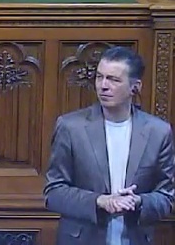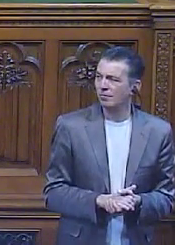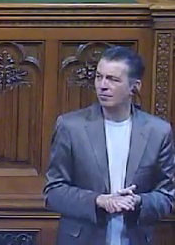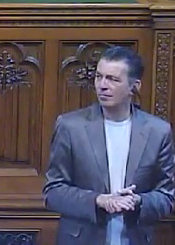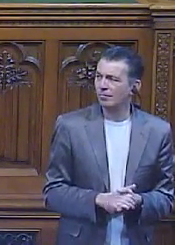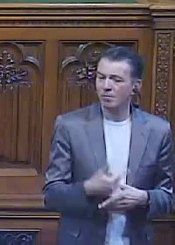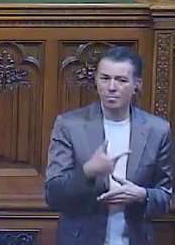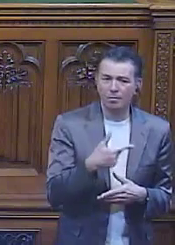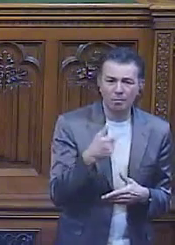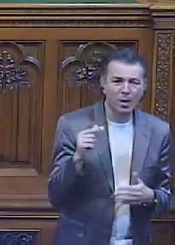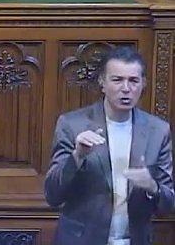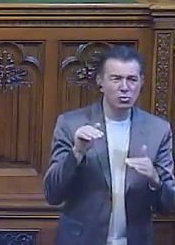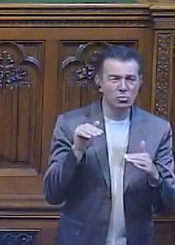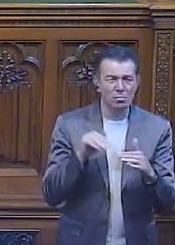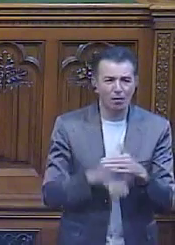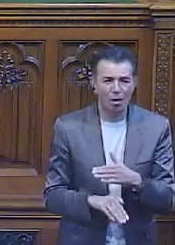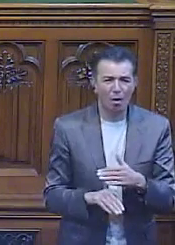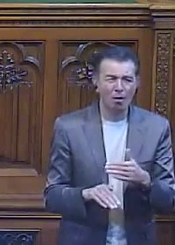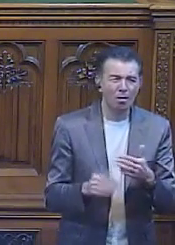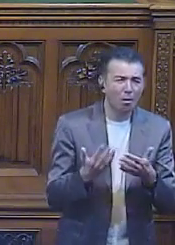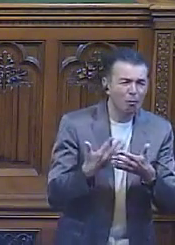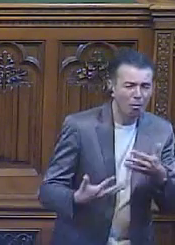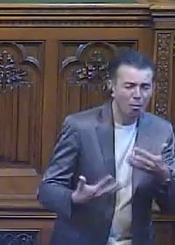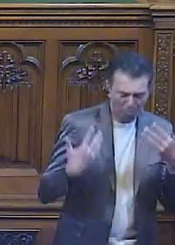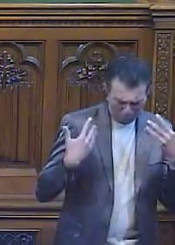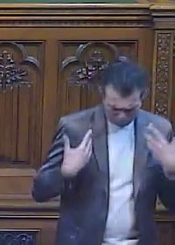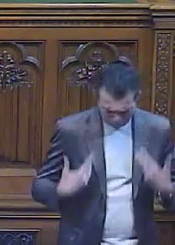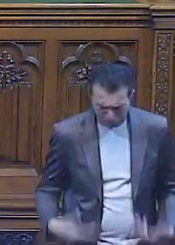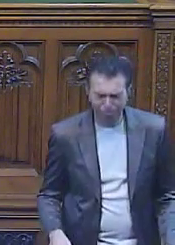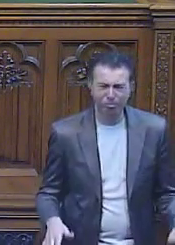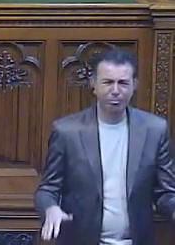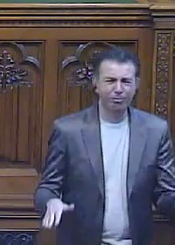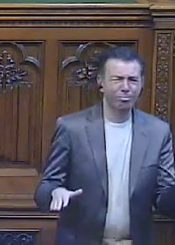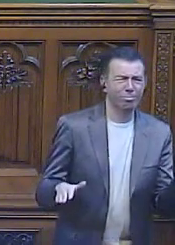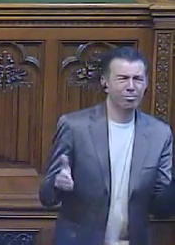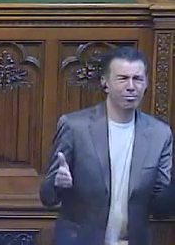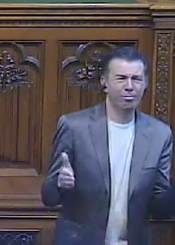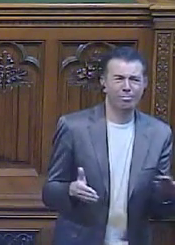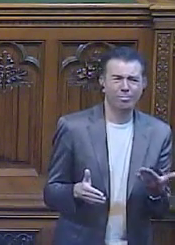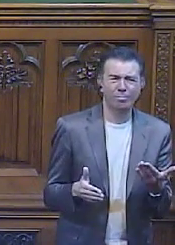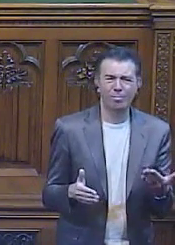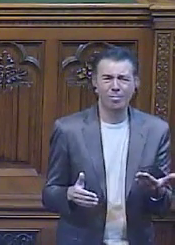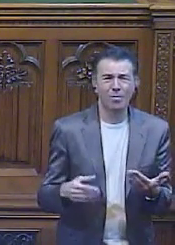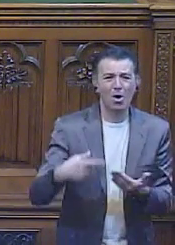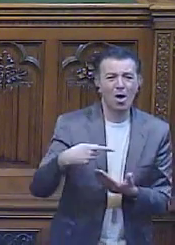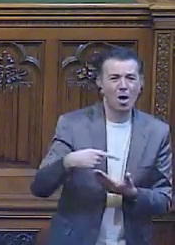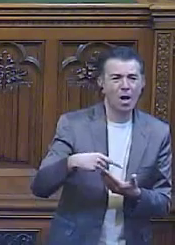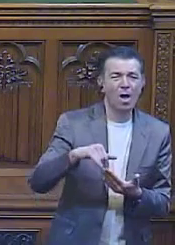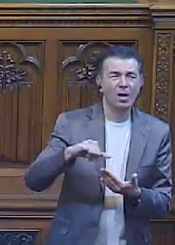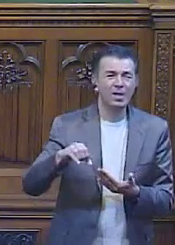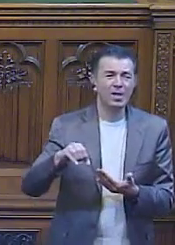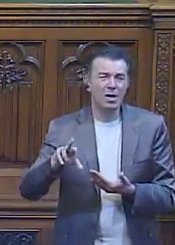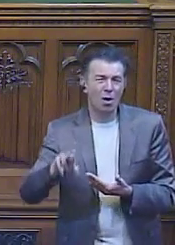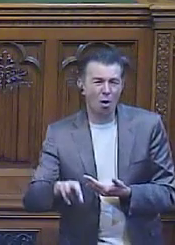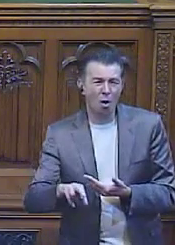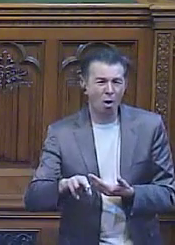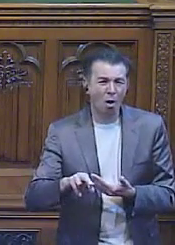blutigen Menschen auf der Flucht, mit Bildern von Röschke, von Győr, von Budapest,